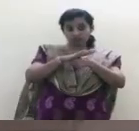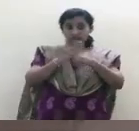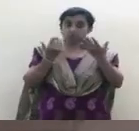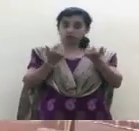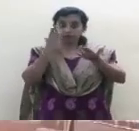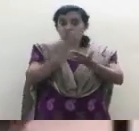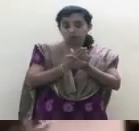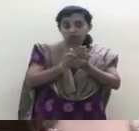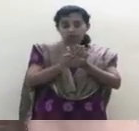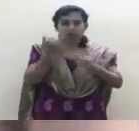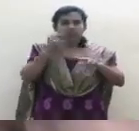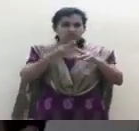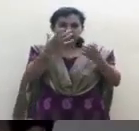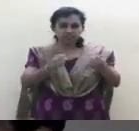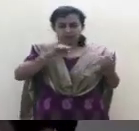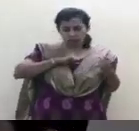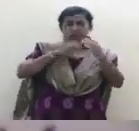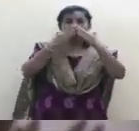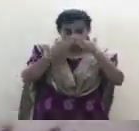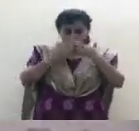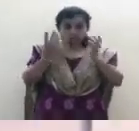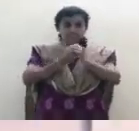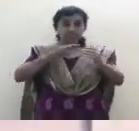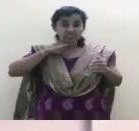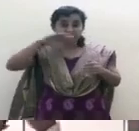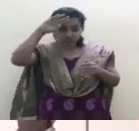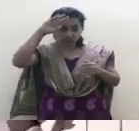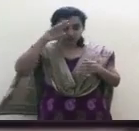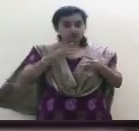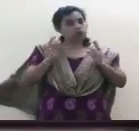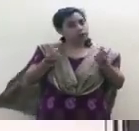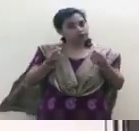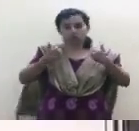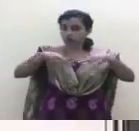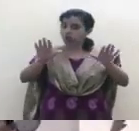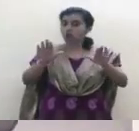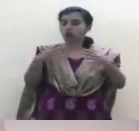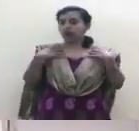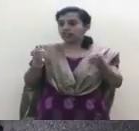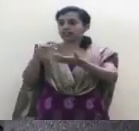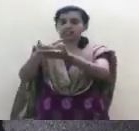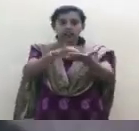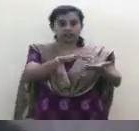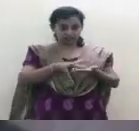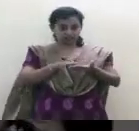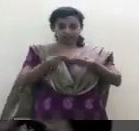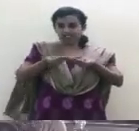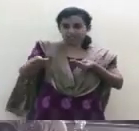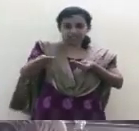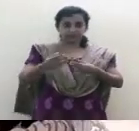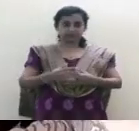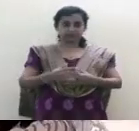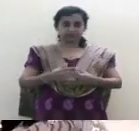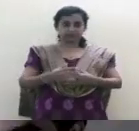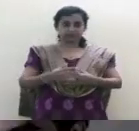नॉबल कुरोना वाइरस बीमारी को फैलने से रूखा जा सकता है बुखार के साथ खांसी और छीप होने पर तुरंत नज़दी की हेल्थ